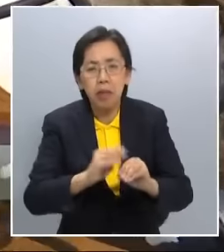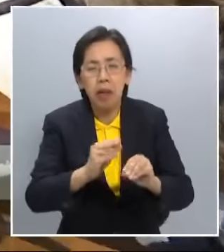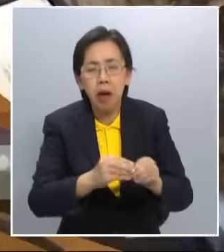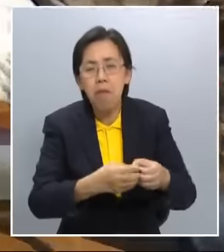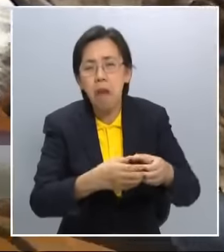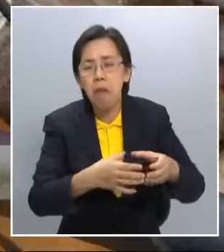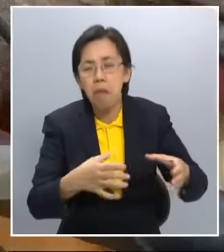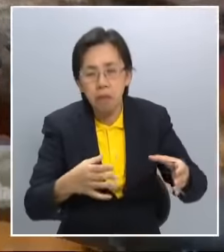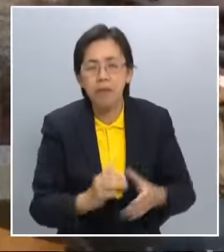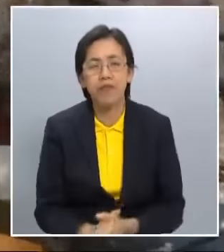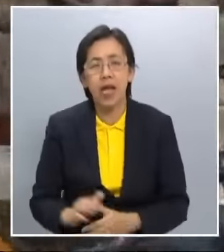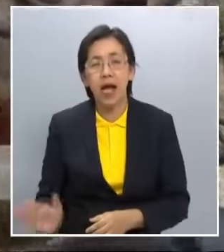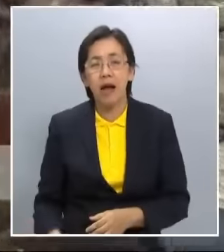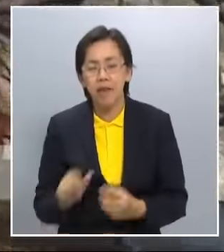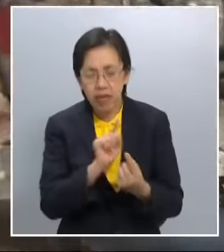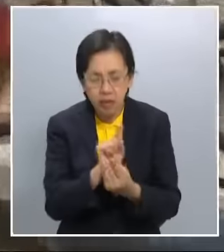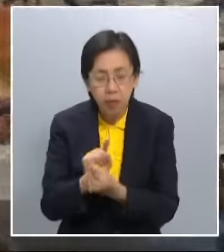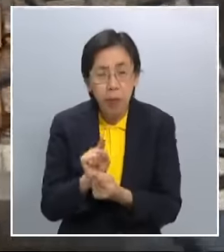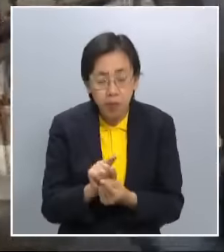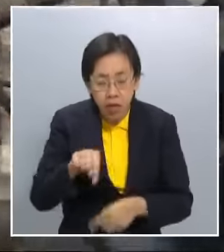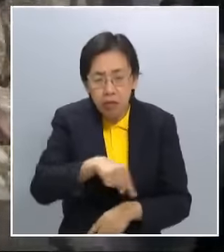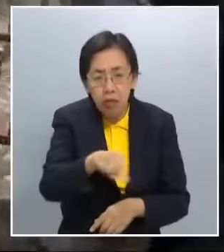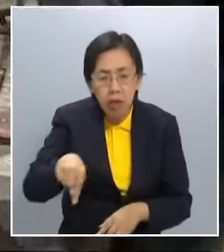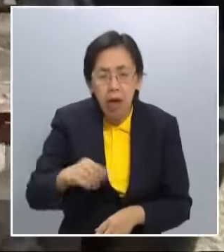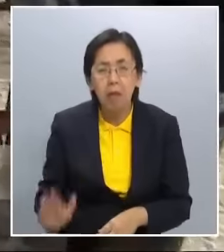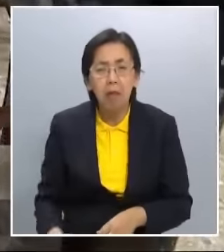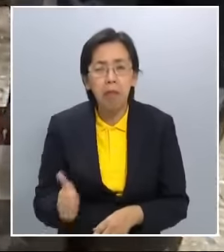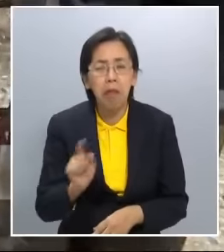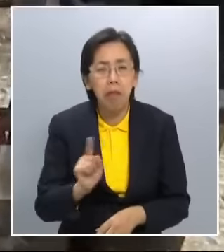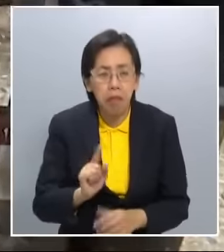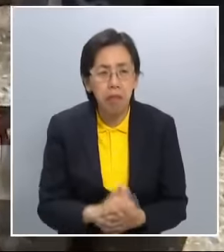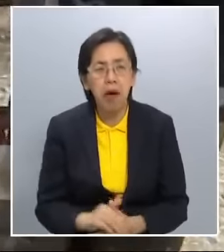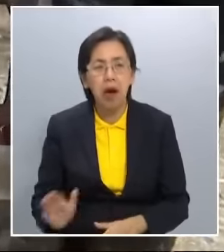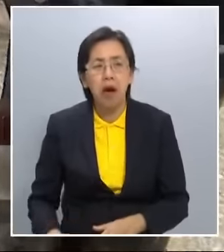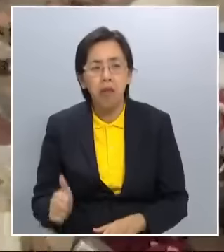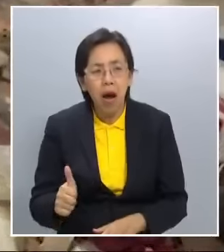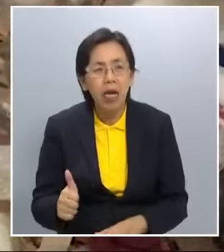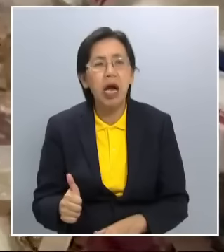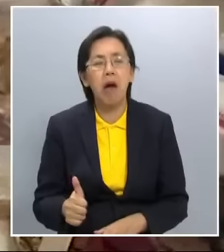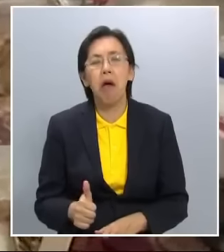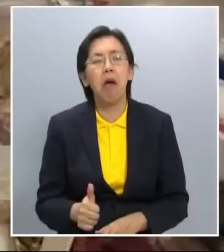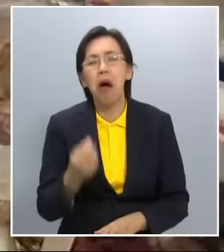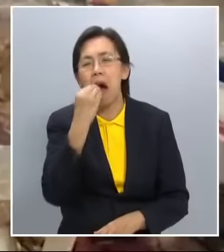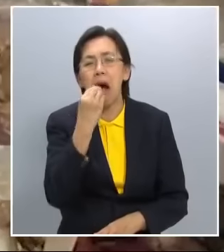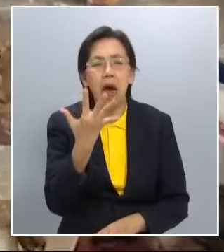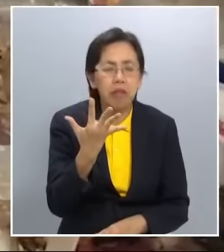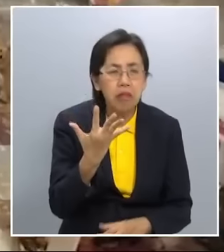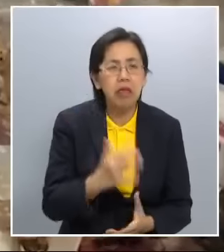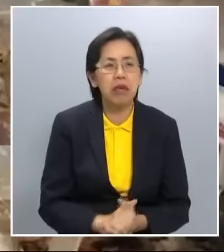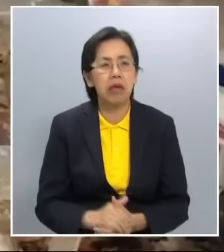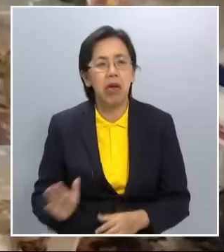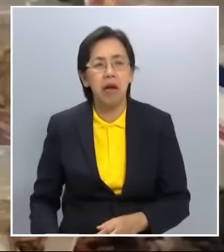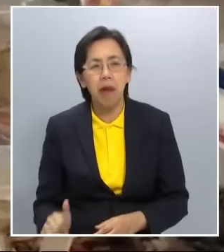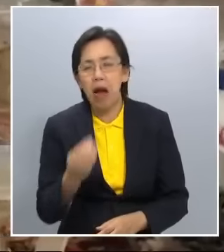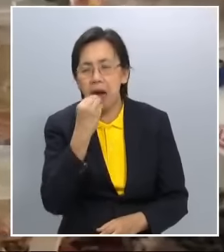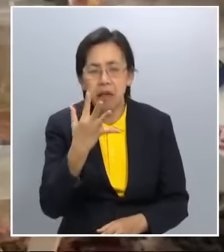ส่วนอาการสุนัขที่พบในจุดเกิดเหตุเป็นยังไง ค่ะก็อยู่ในสภาพที่ขาดสารอาหารนะคะในจุดเกิดเหตุเนี่ยมี